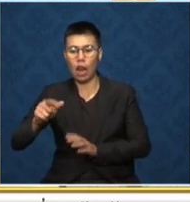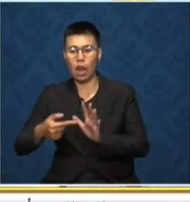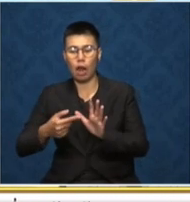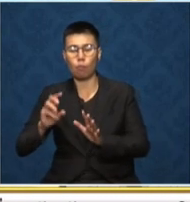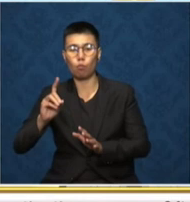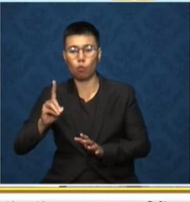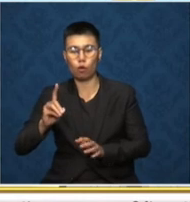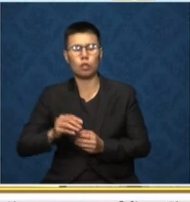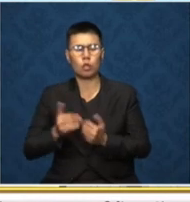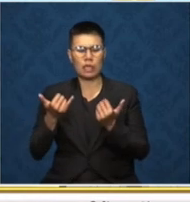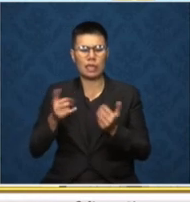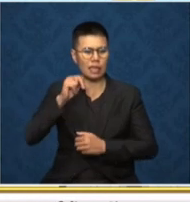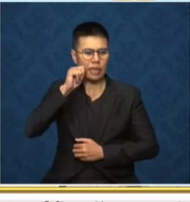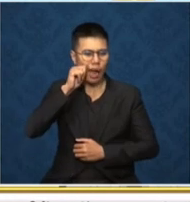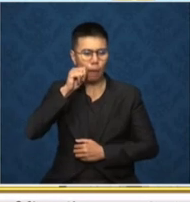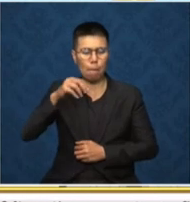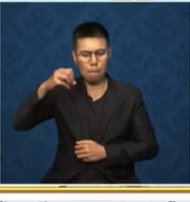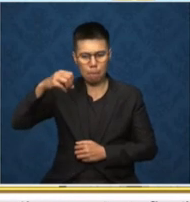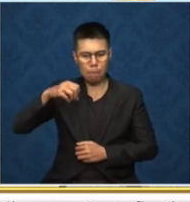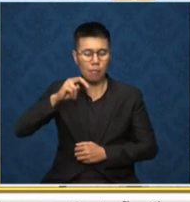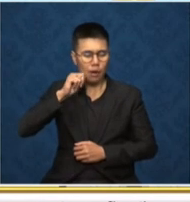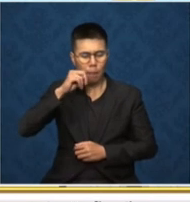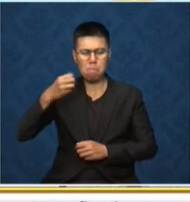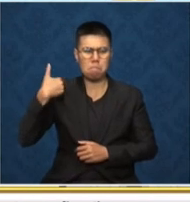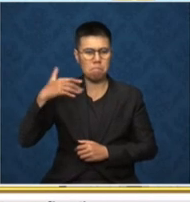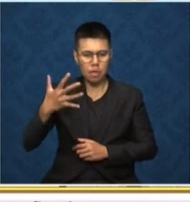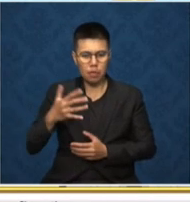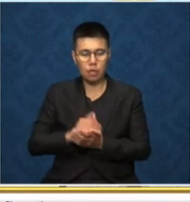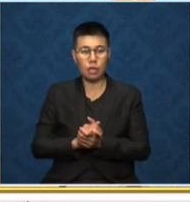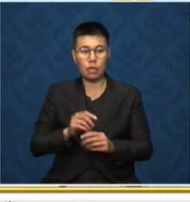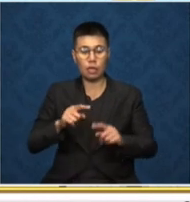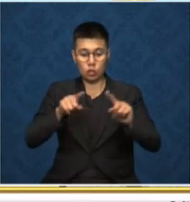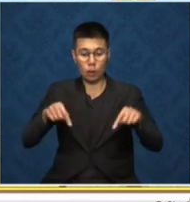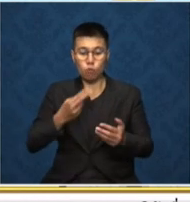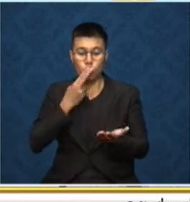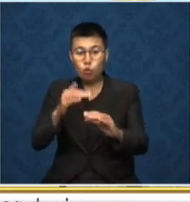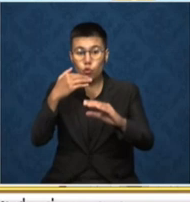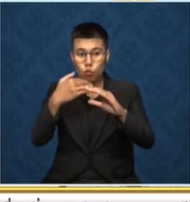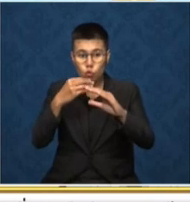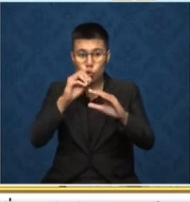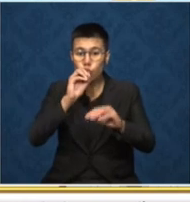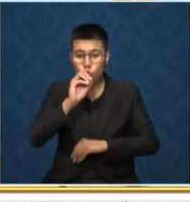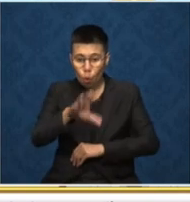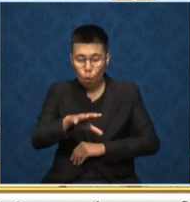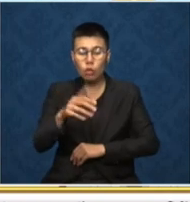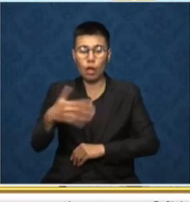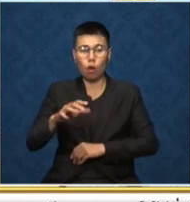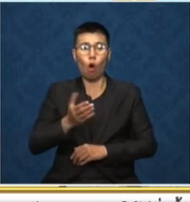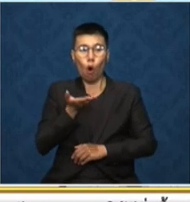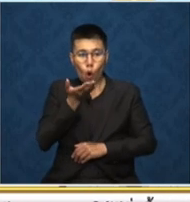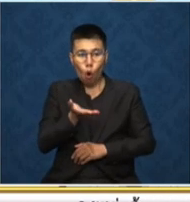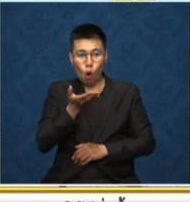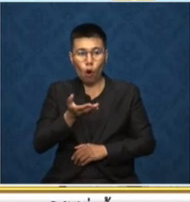ประปาไม่มีใช้จึงได้ทำหนังสือเรียนไปถึงการประปาส่วนภูมิภาคจังหวัดสุรินทร์เพื่อขอขยายเขต